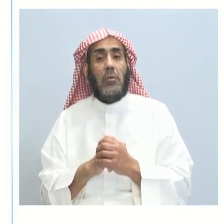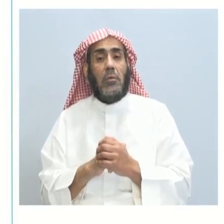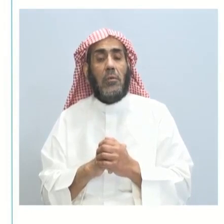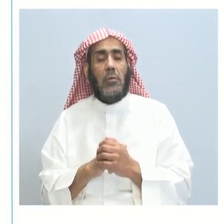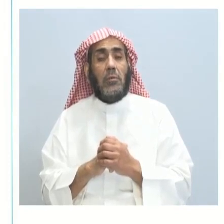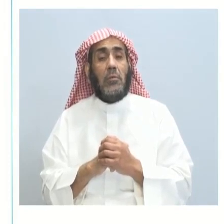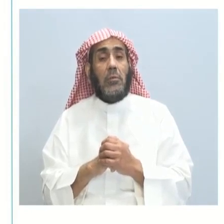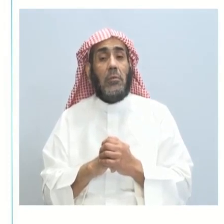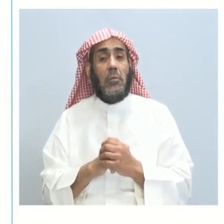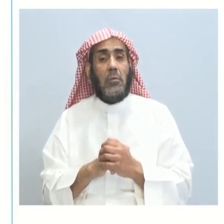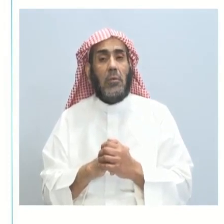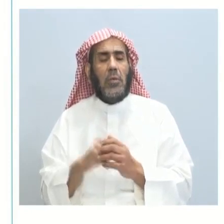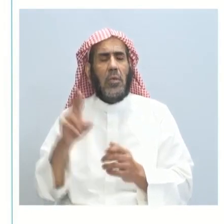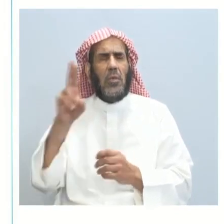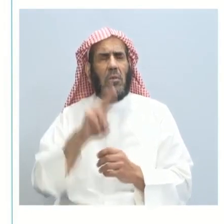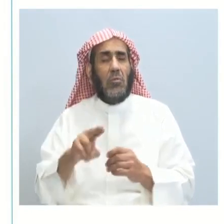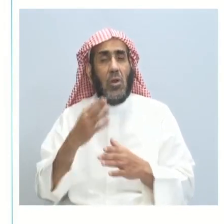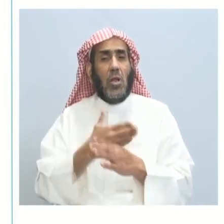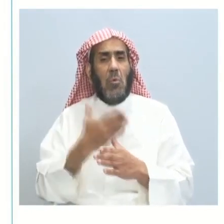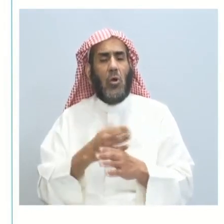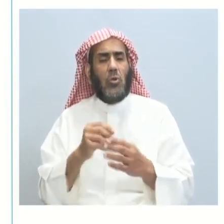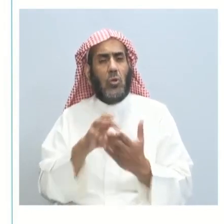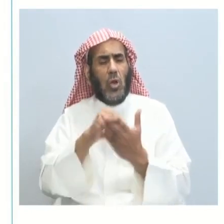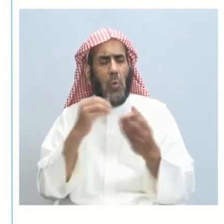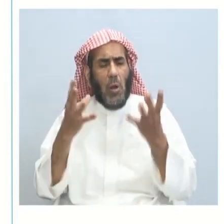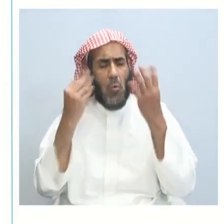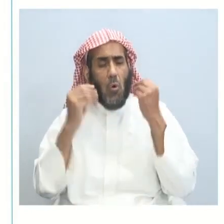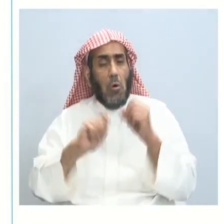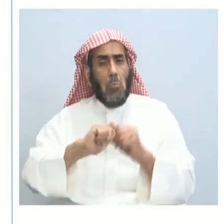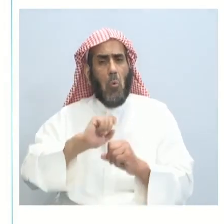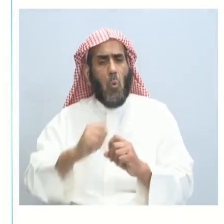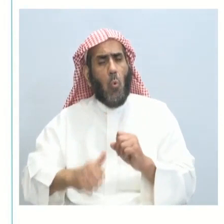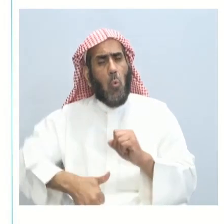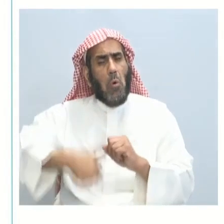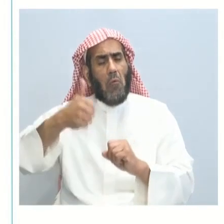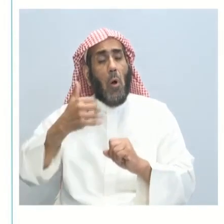المناسب لو تسائلنا لماذا يعد جمع المعلومات بكفاءه